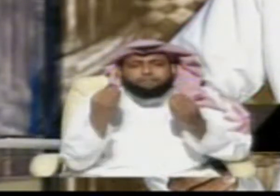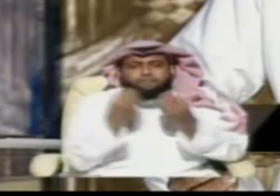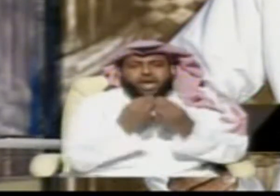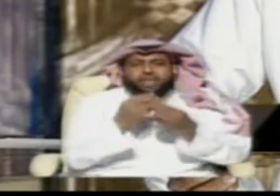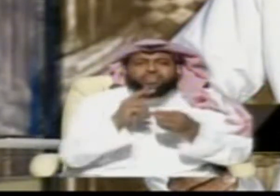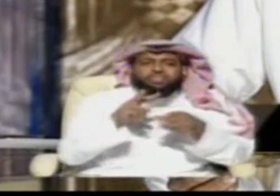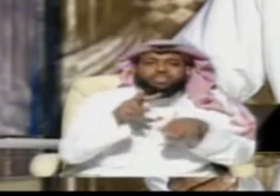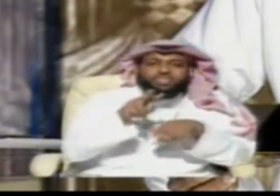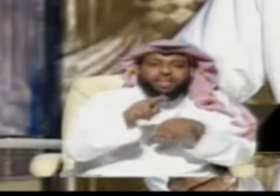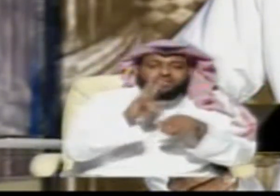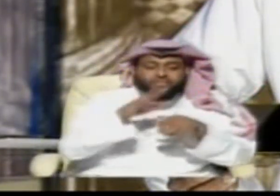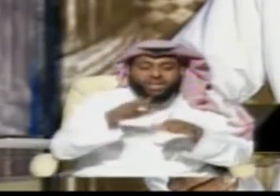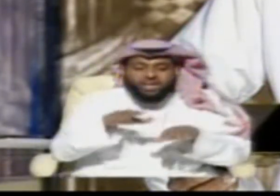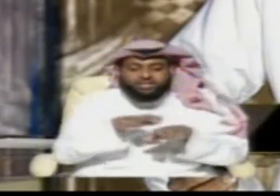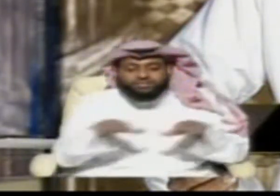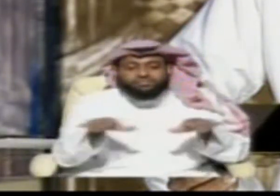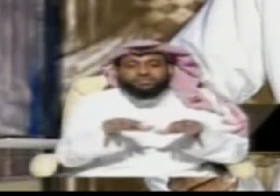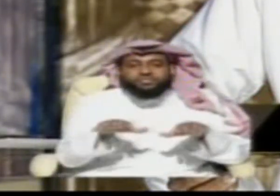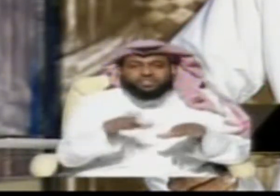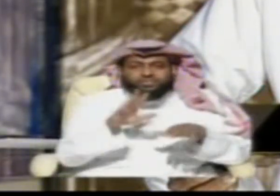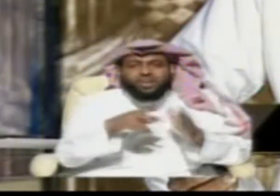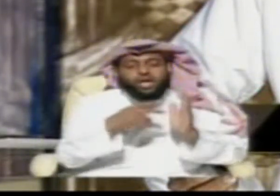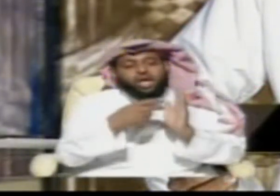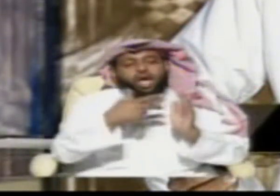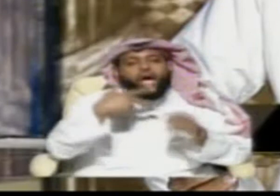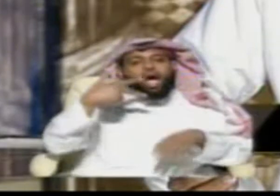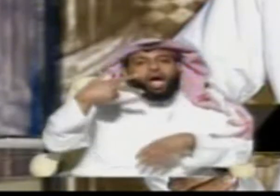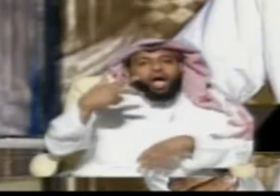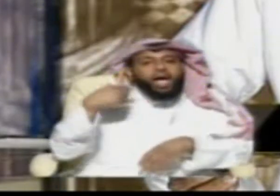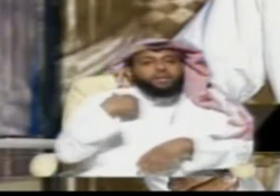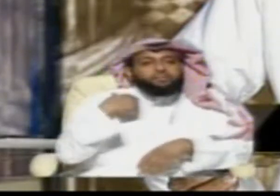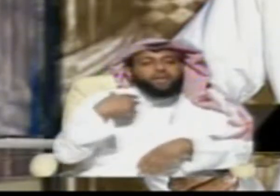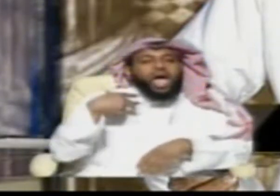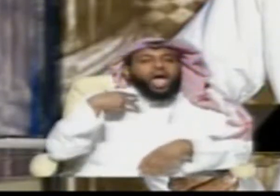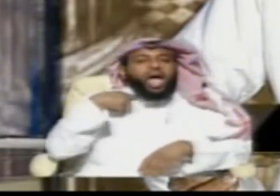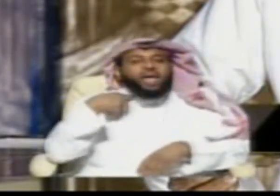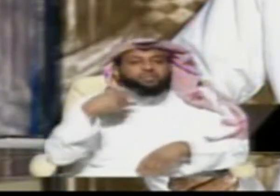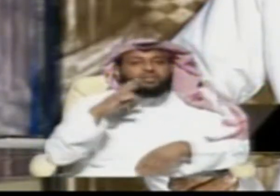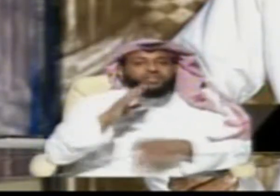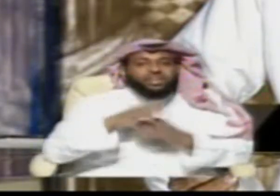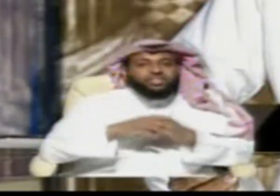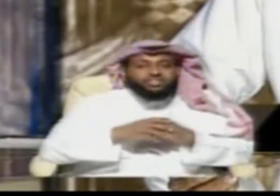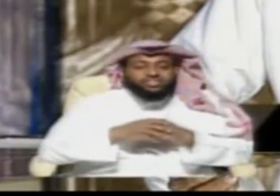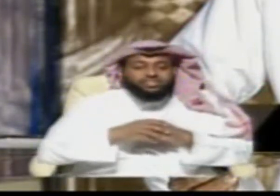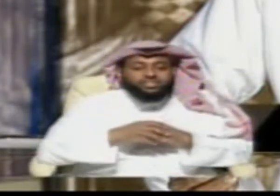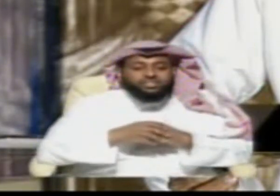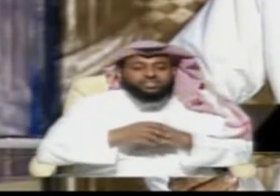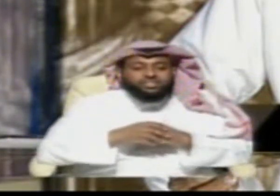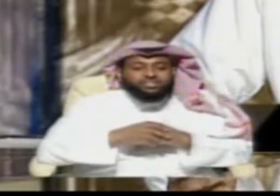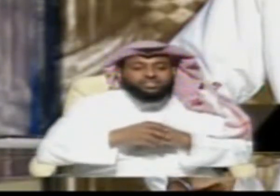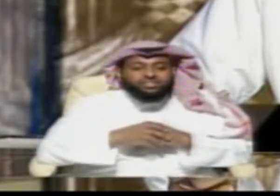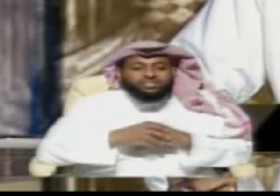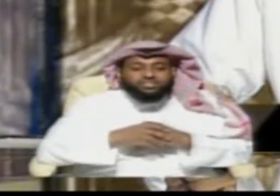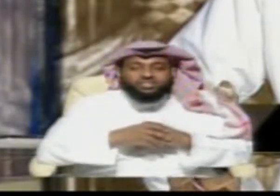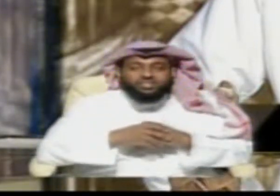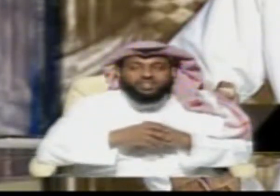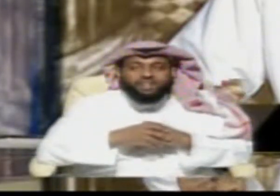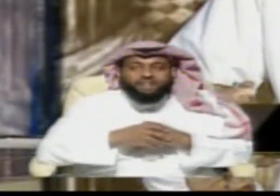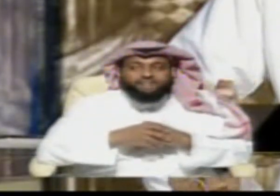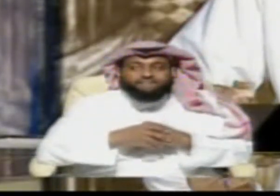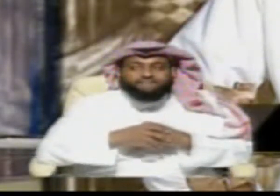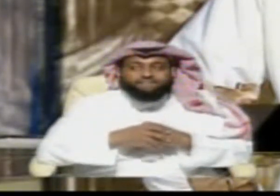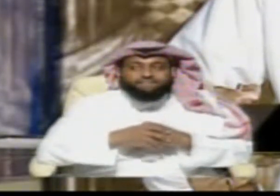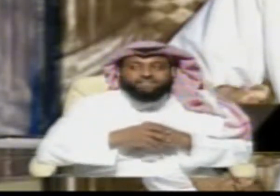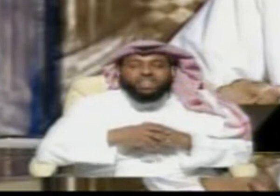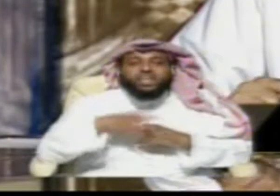أتى طالب وشقها. إيه. أنا ما كان قصدي إني أبي شقها يعني، هل علي شيء؟ أنت أخذت